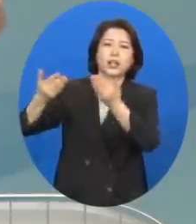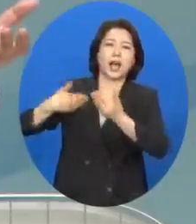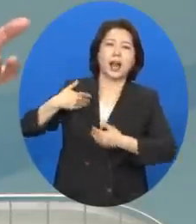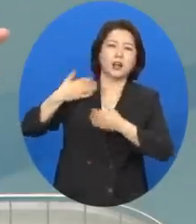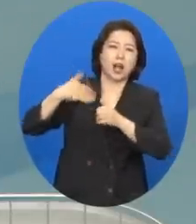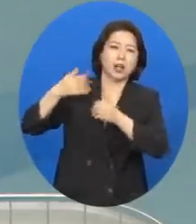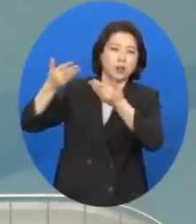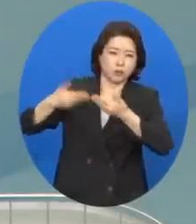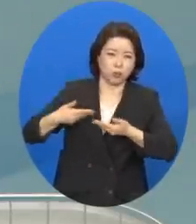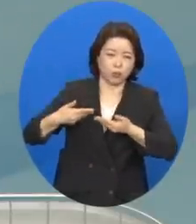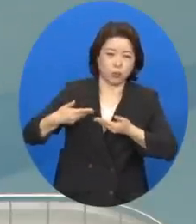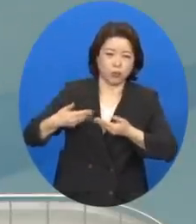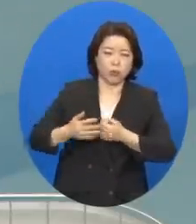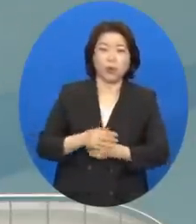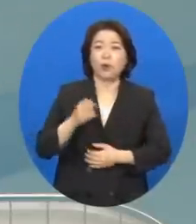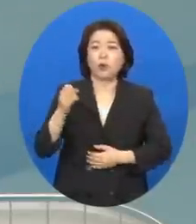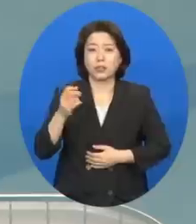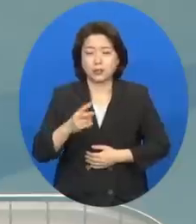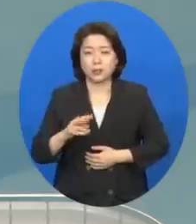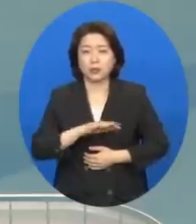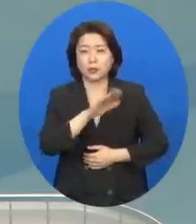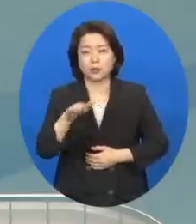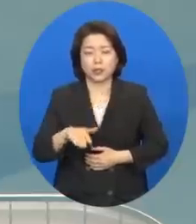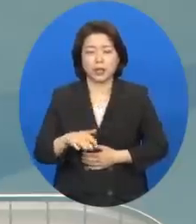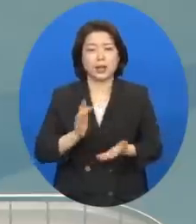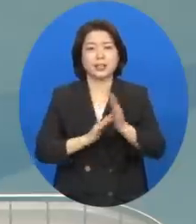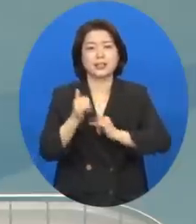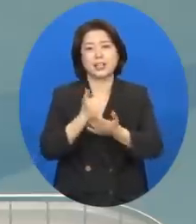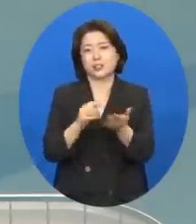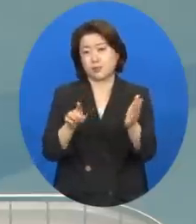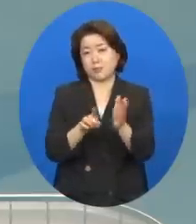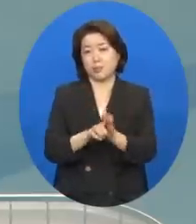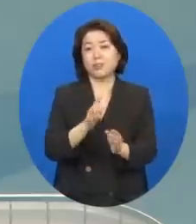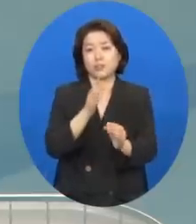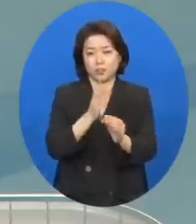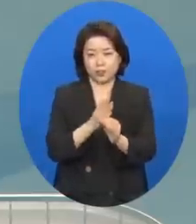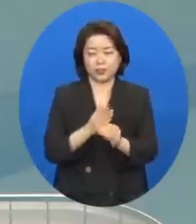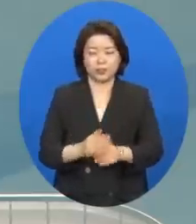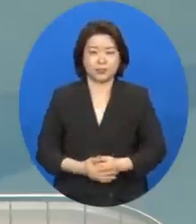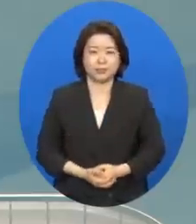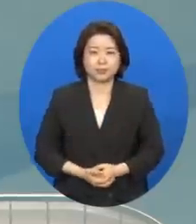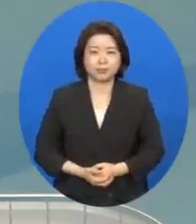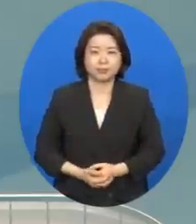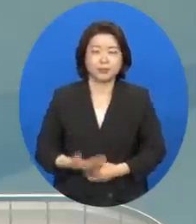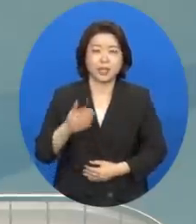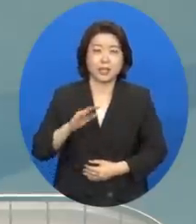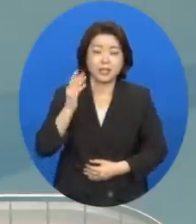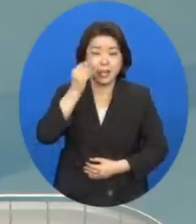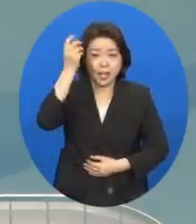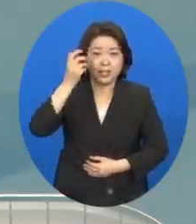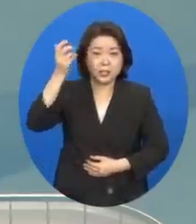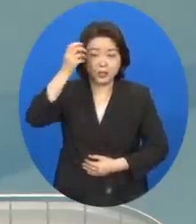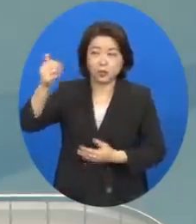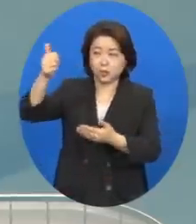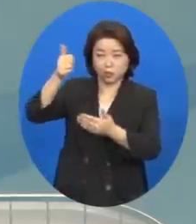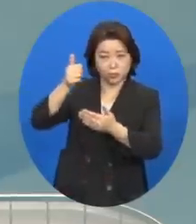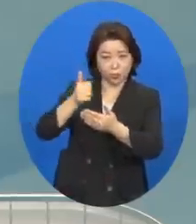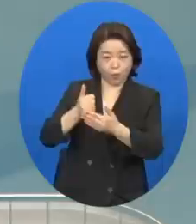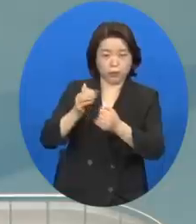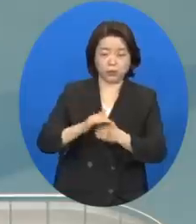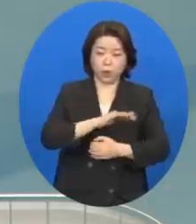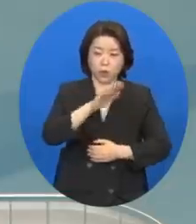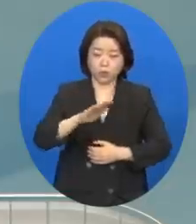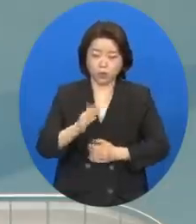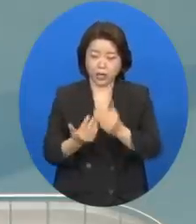그래서 지금 우리가 예수를 믿고 있는 거예요. 그런데 성령께서 오셔서 우리에게